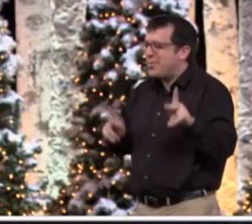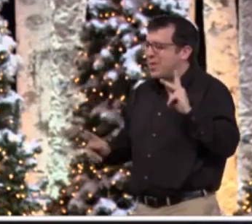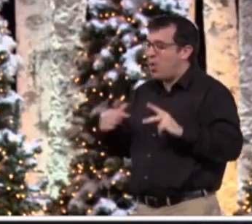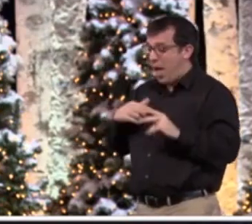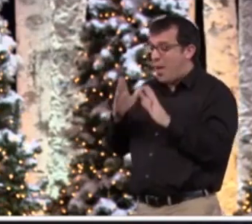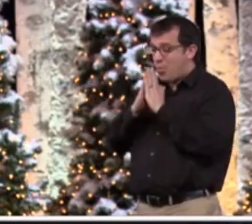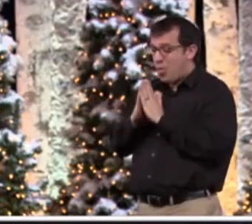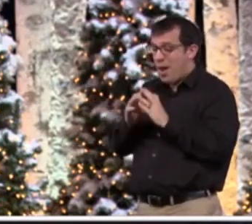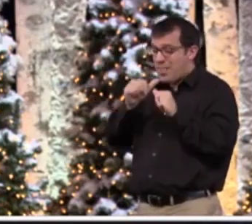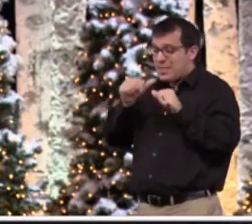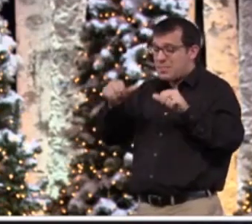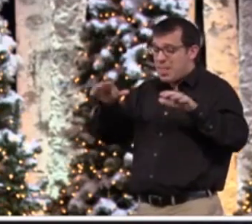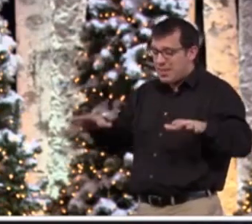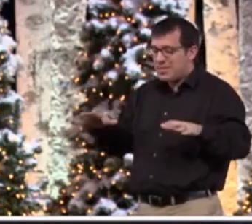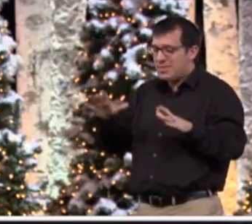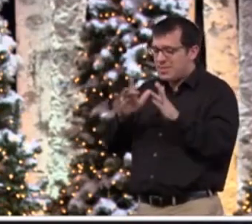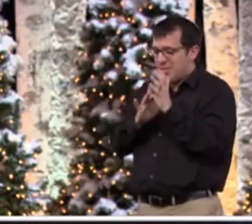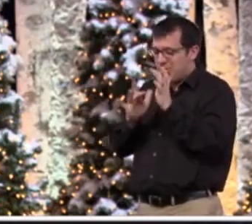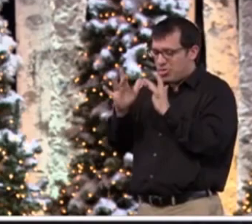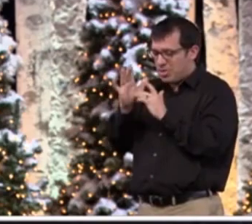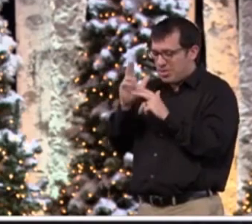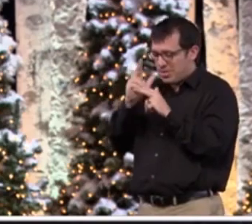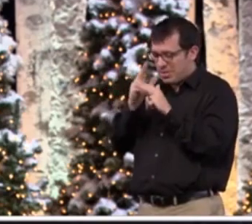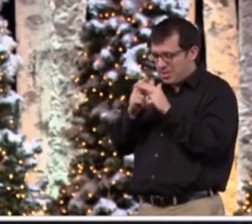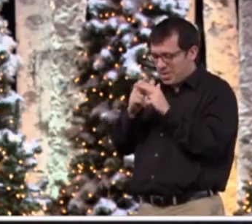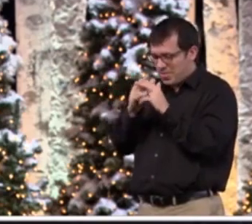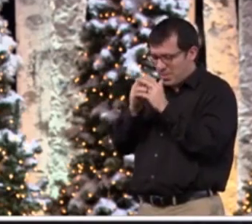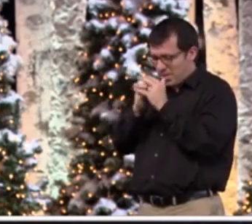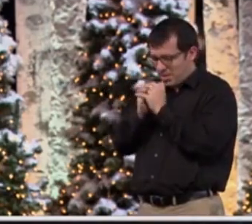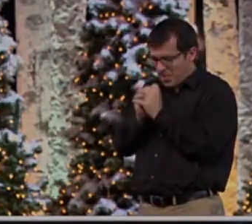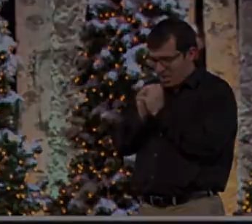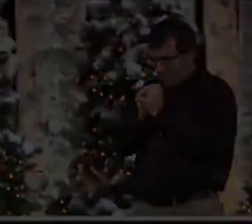नाउँ महान बनाउनुहोस्। येशूको नाउँमा म आशिष माग्छु। आमेन।